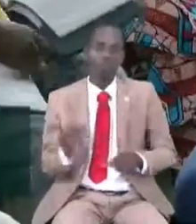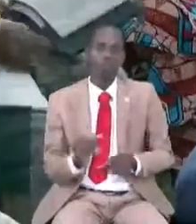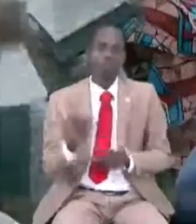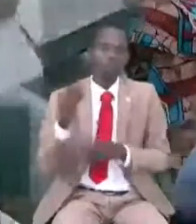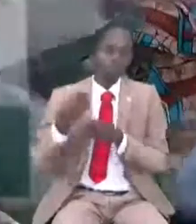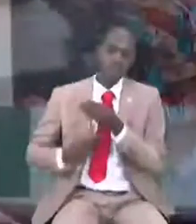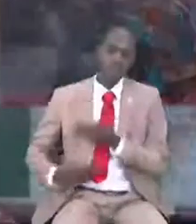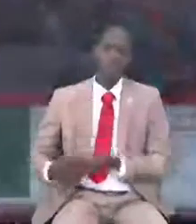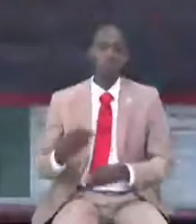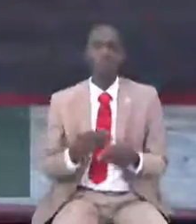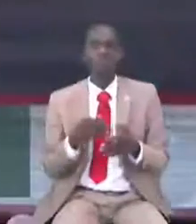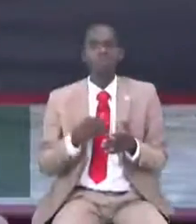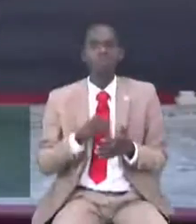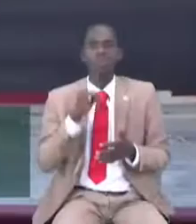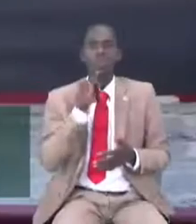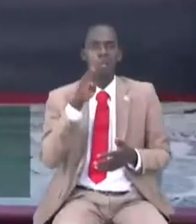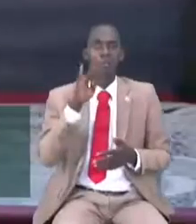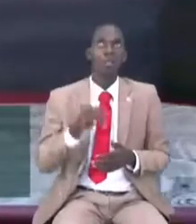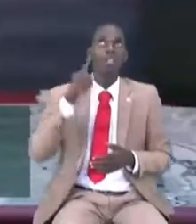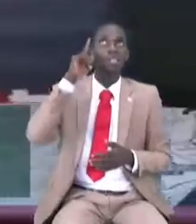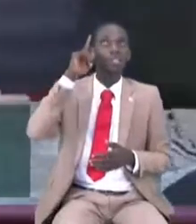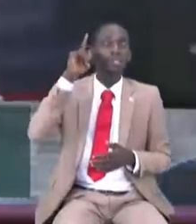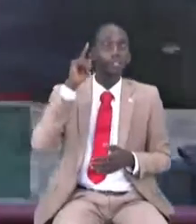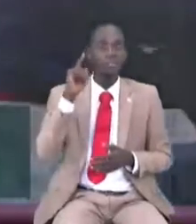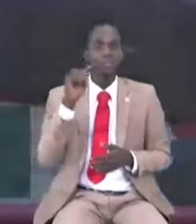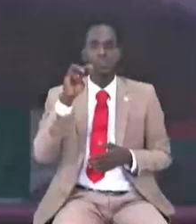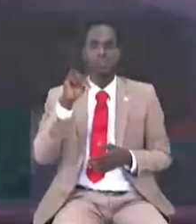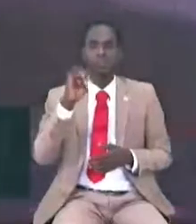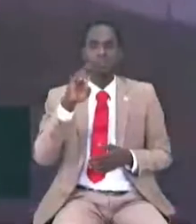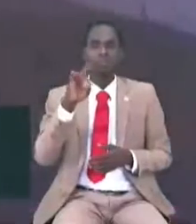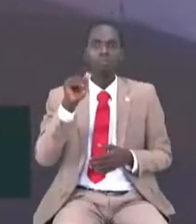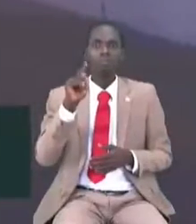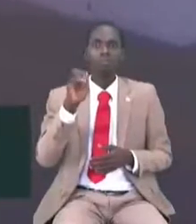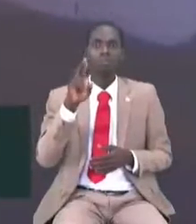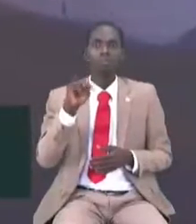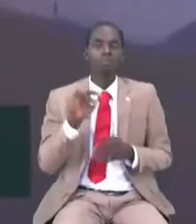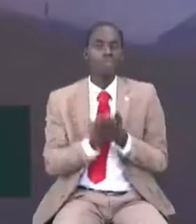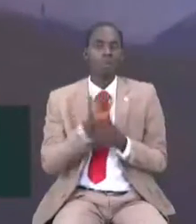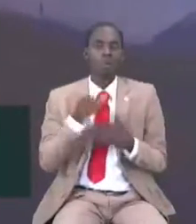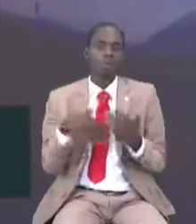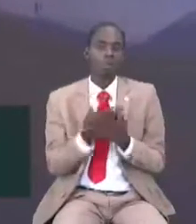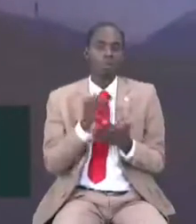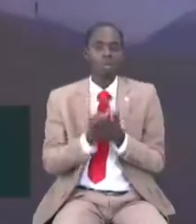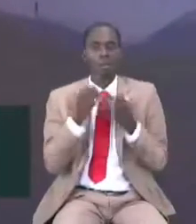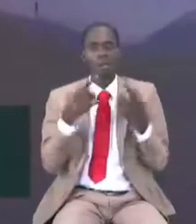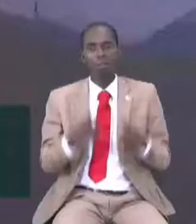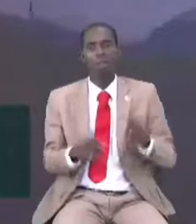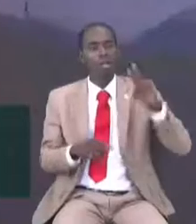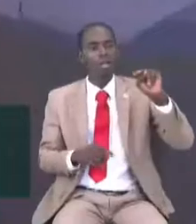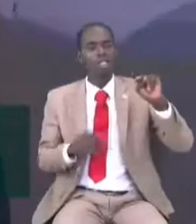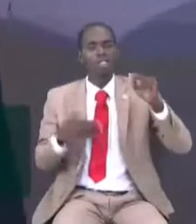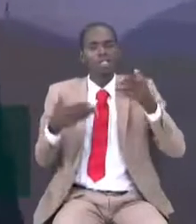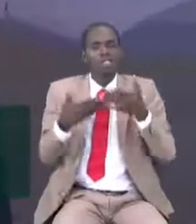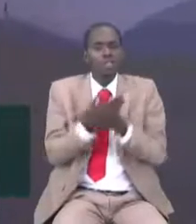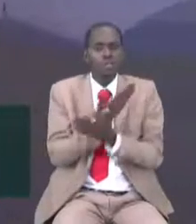lieu. Et puis, il y a nouveau, à travers la nouveauté